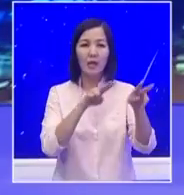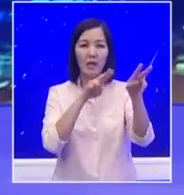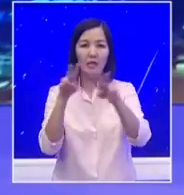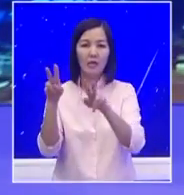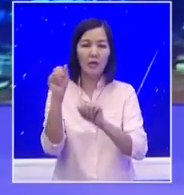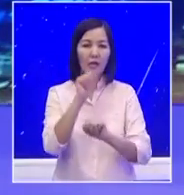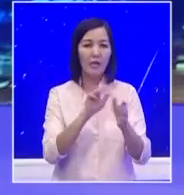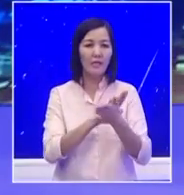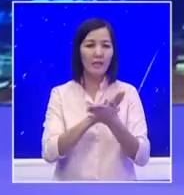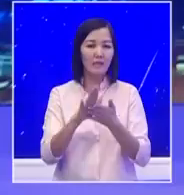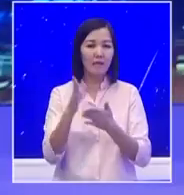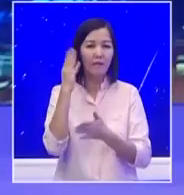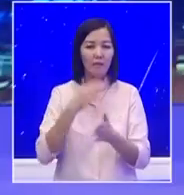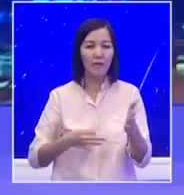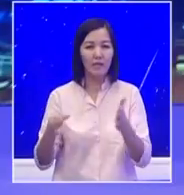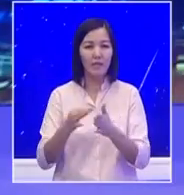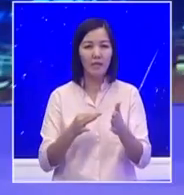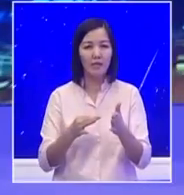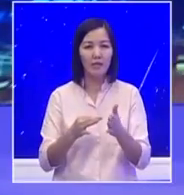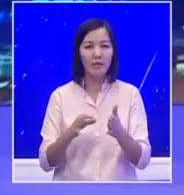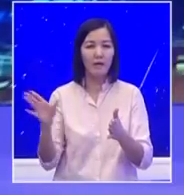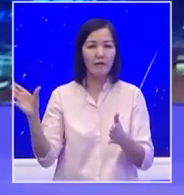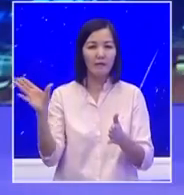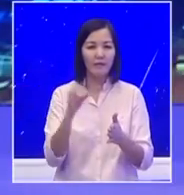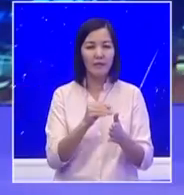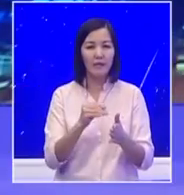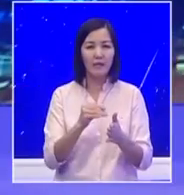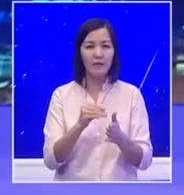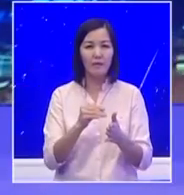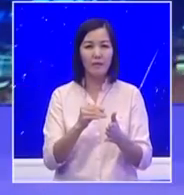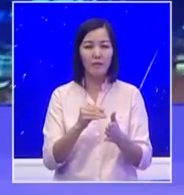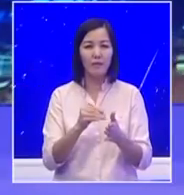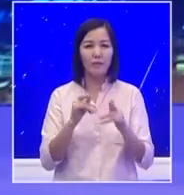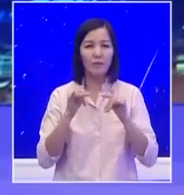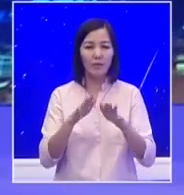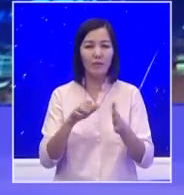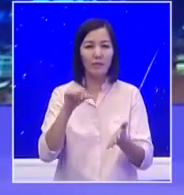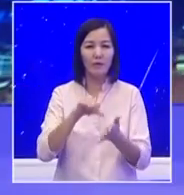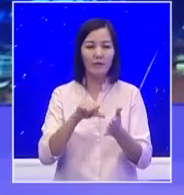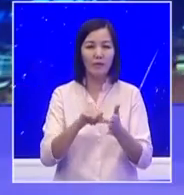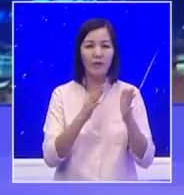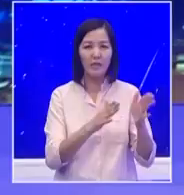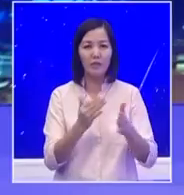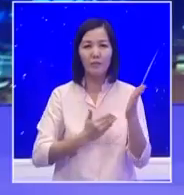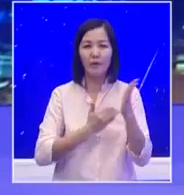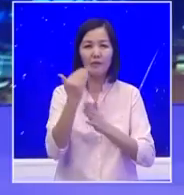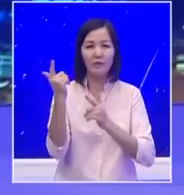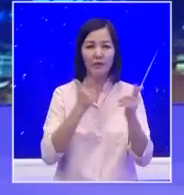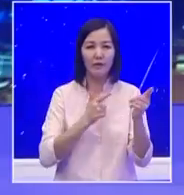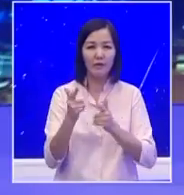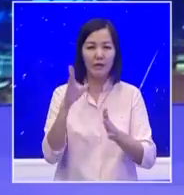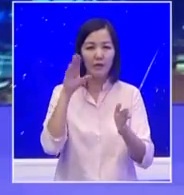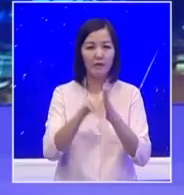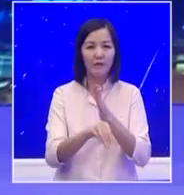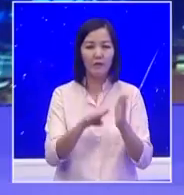Контроль и дезинфекция. В Алматинской области никто не остается в стороне от общего дела. Режим повышенной готовности введен в